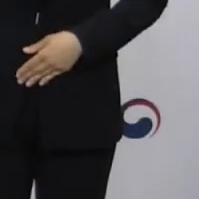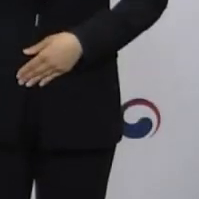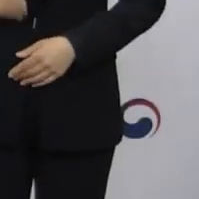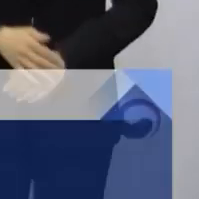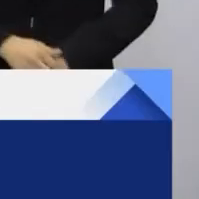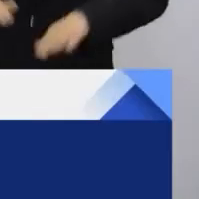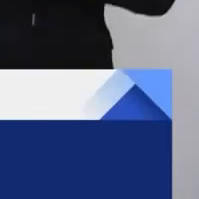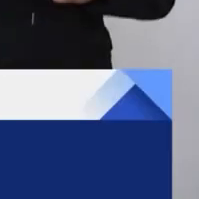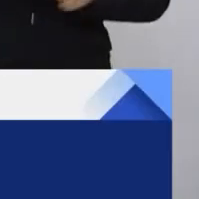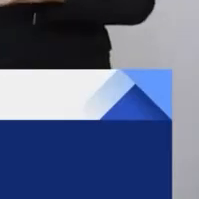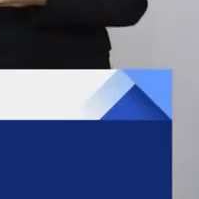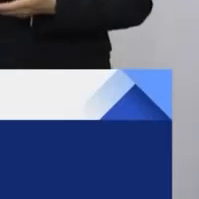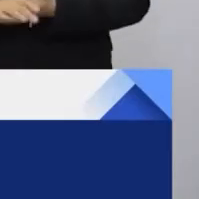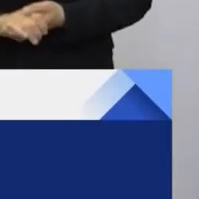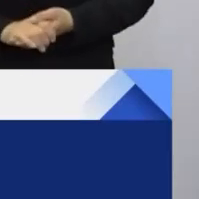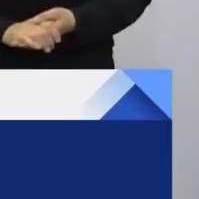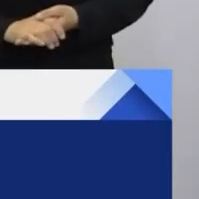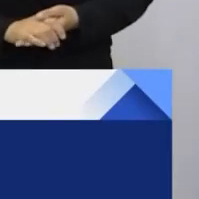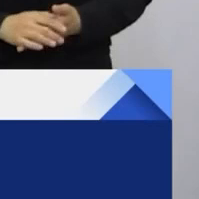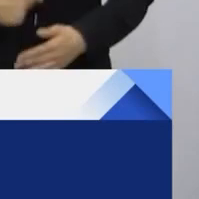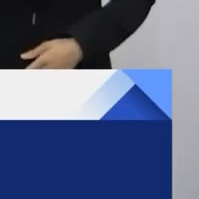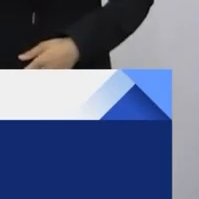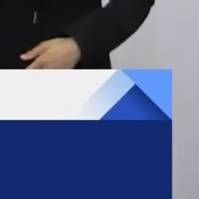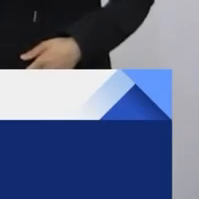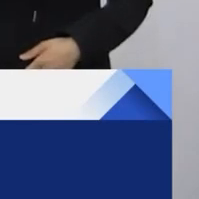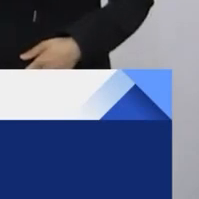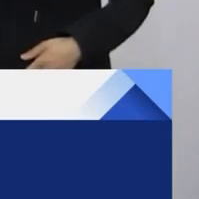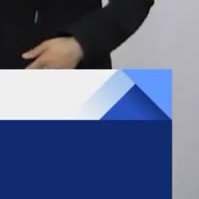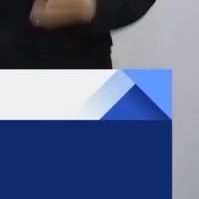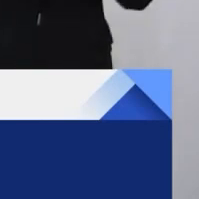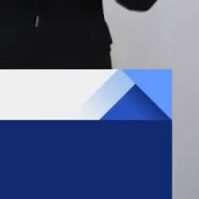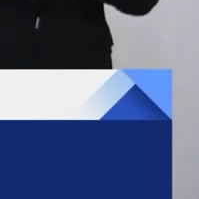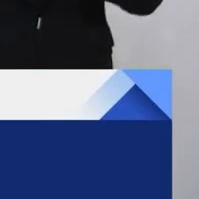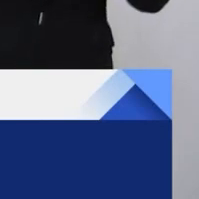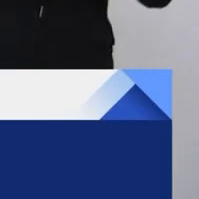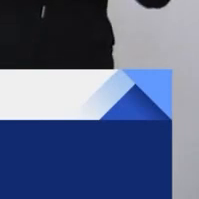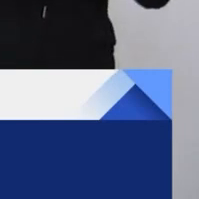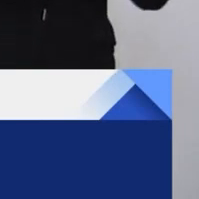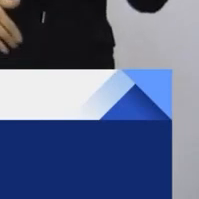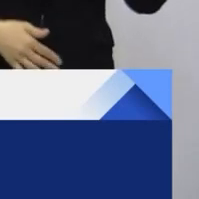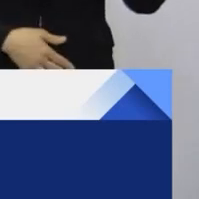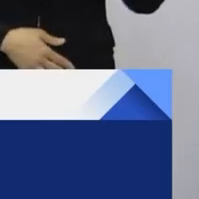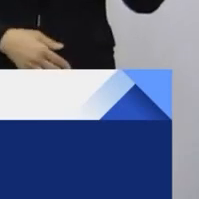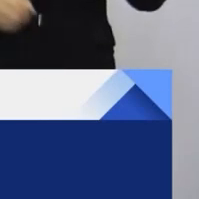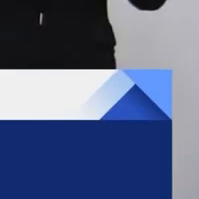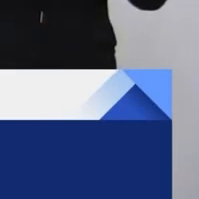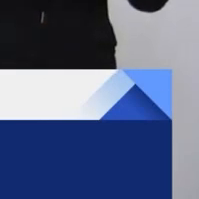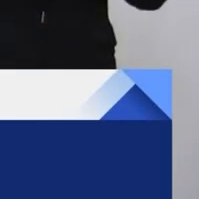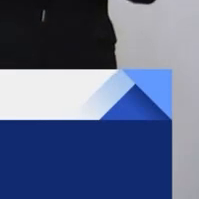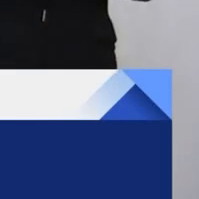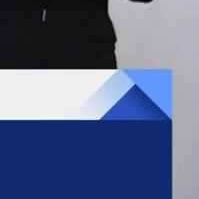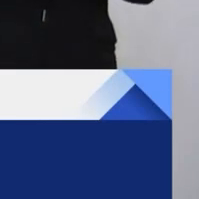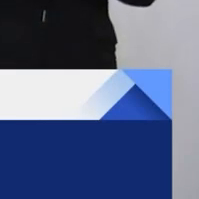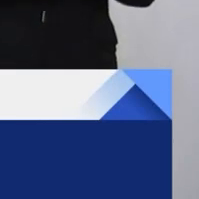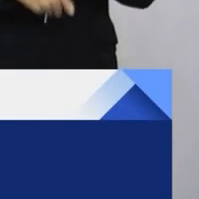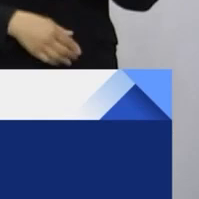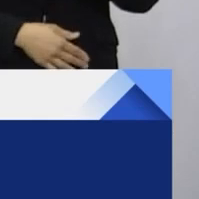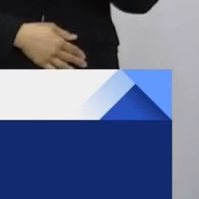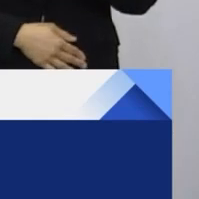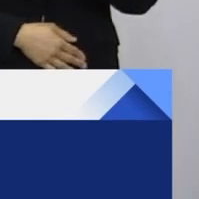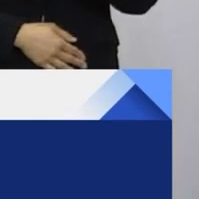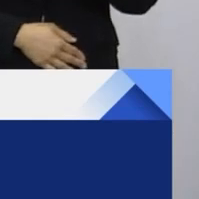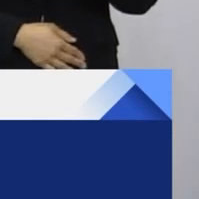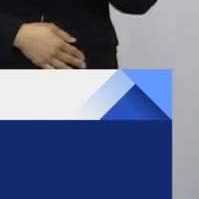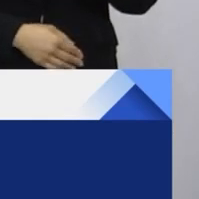아직은 정기 예방접종이라고 할 수는 없고요. 임시 예방접종을 연례화해서 한다는 그런 의미이고요.